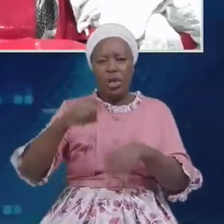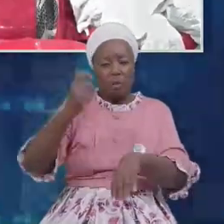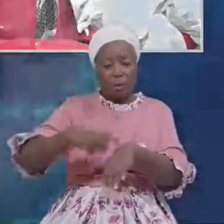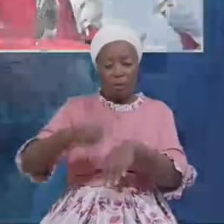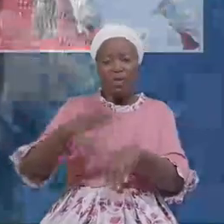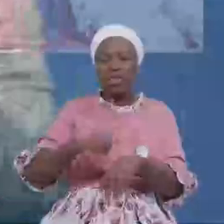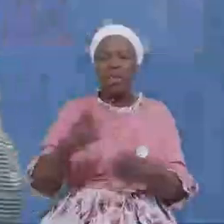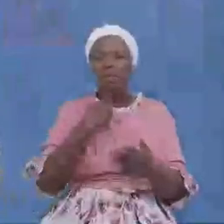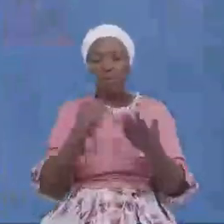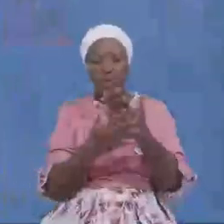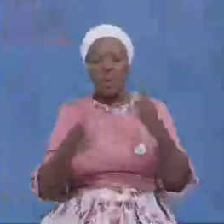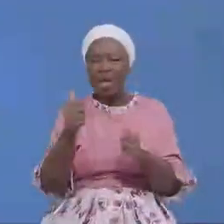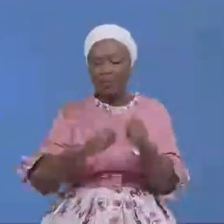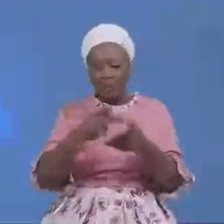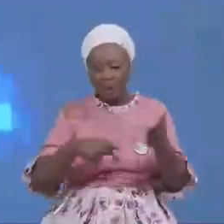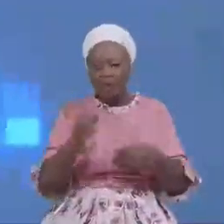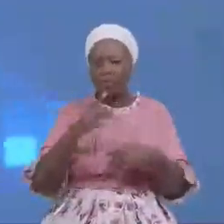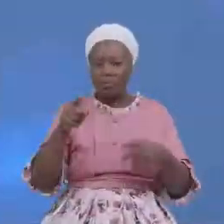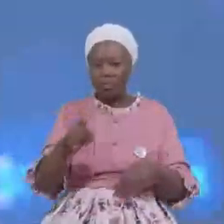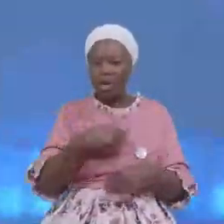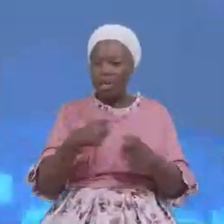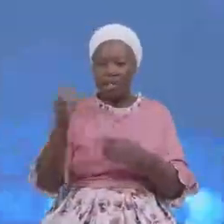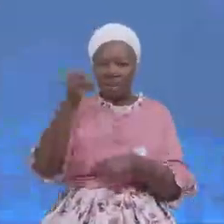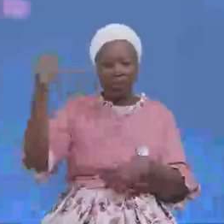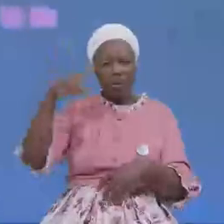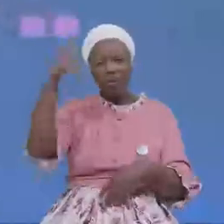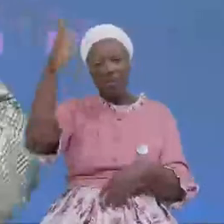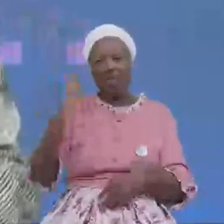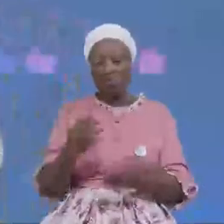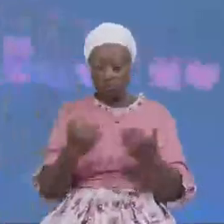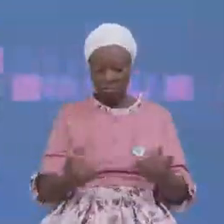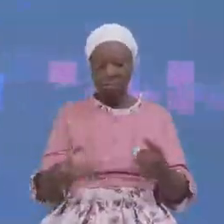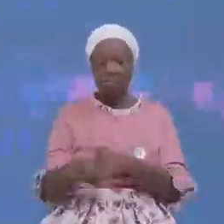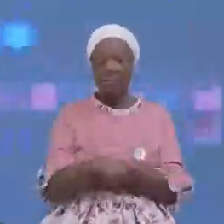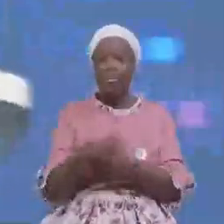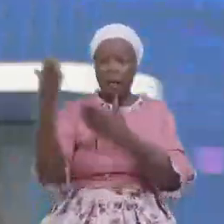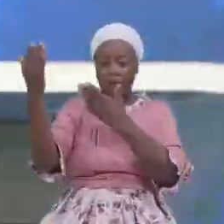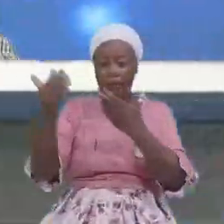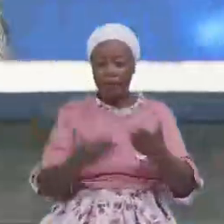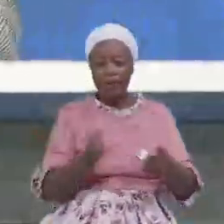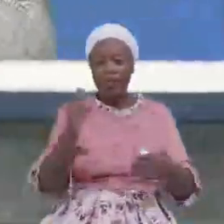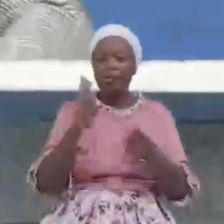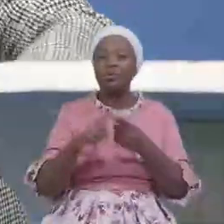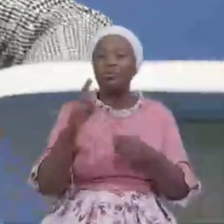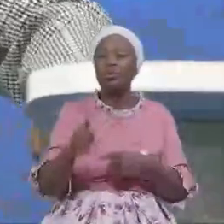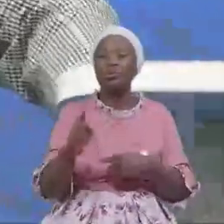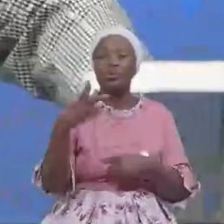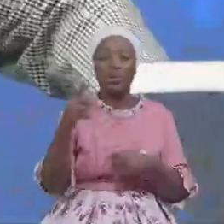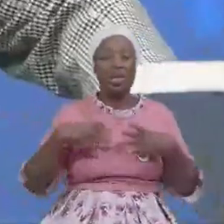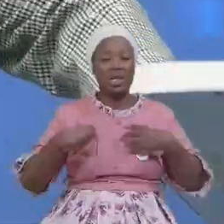dans le sang, toutes les parties de ta vie. Et la grâce de Dieu aujourd'hui t'apporte aujourd'hui la